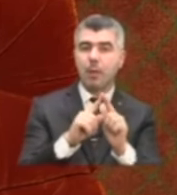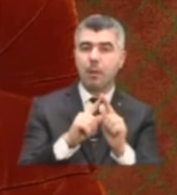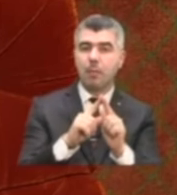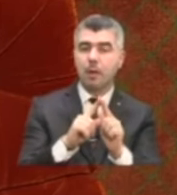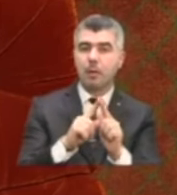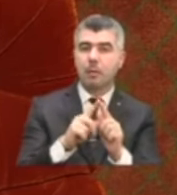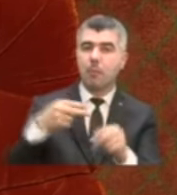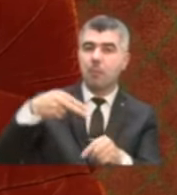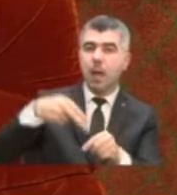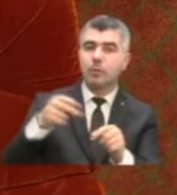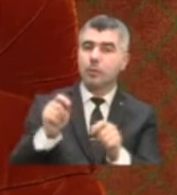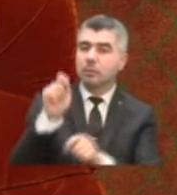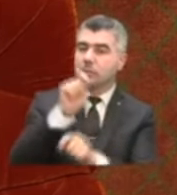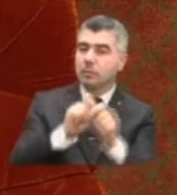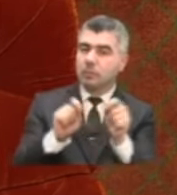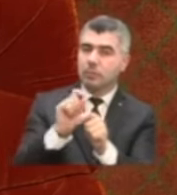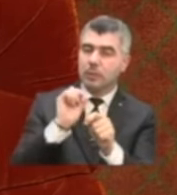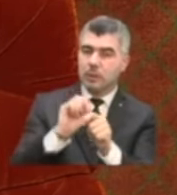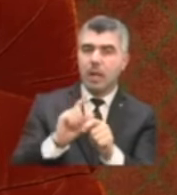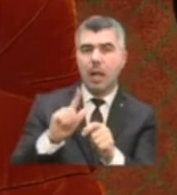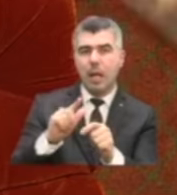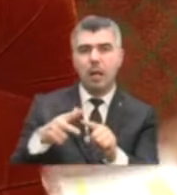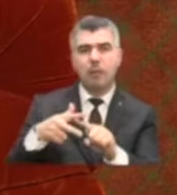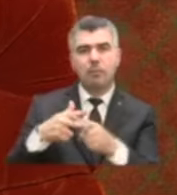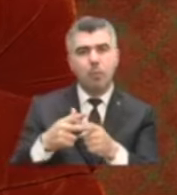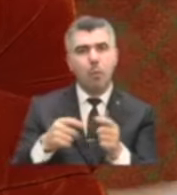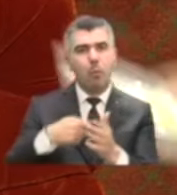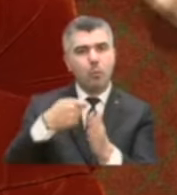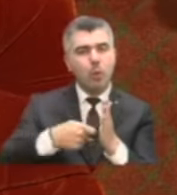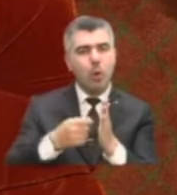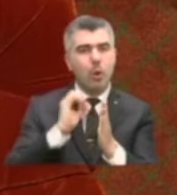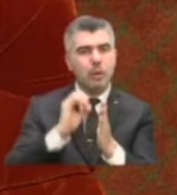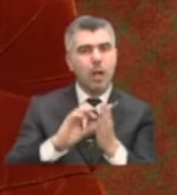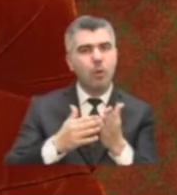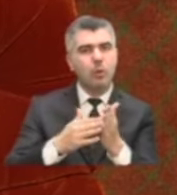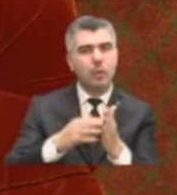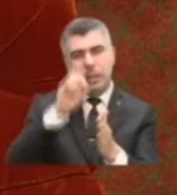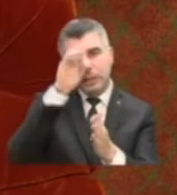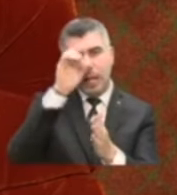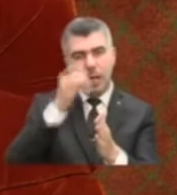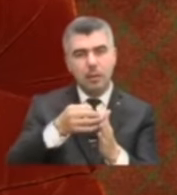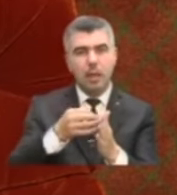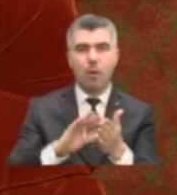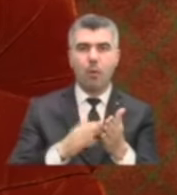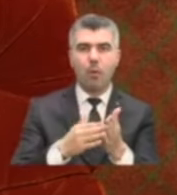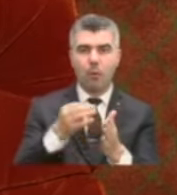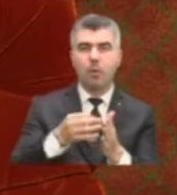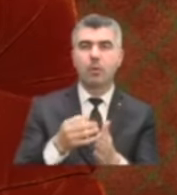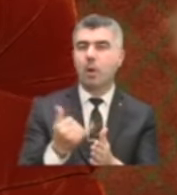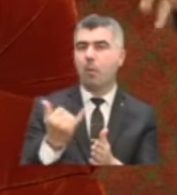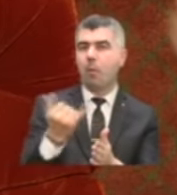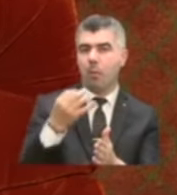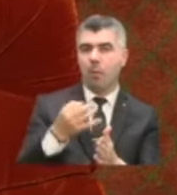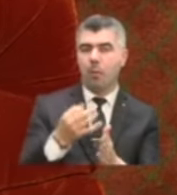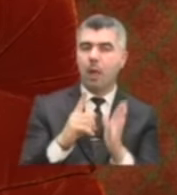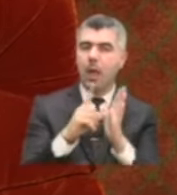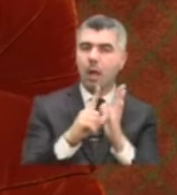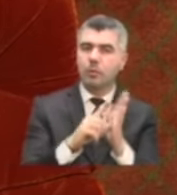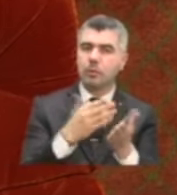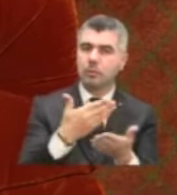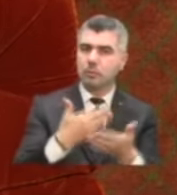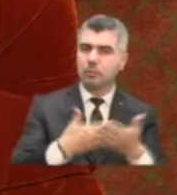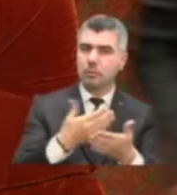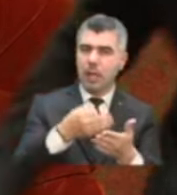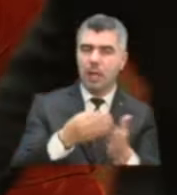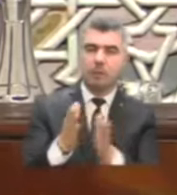البتروليه، هذه كتدخل حتى هي في خانه المشاريع الصناعه الطاقه اللي خاضعه لدراسه التاثير على البيئه بموجب القوانين اللي جاري بها. شكرا